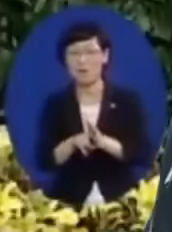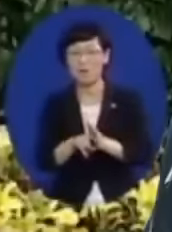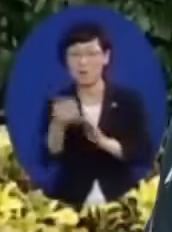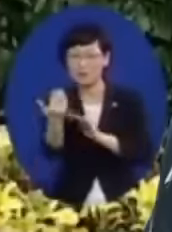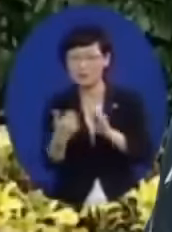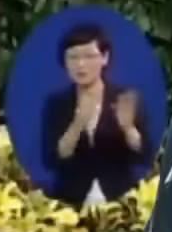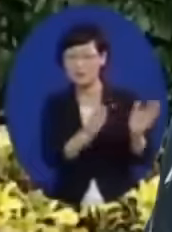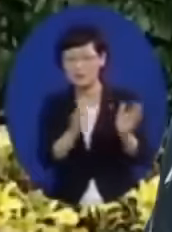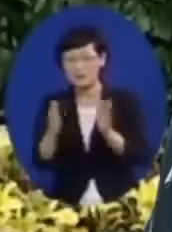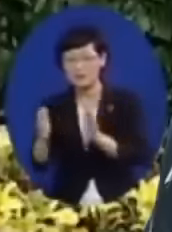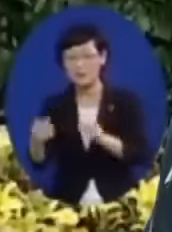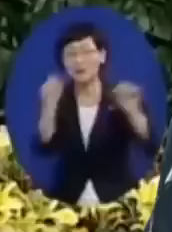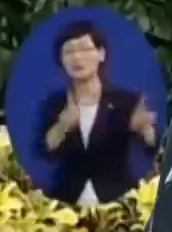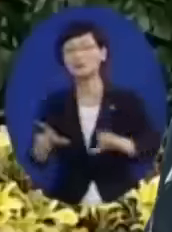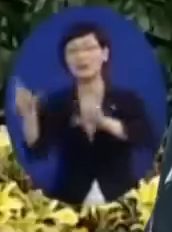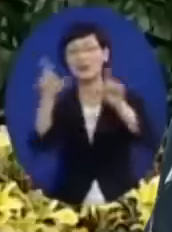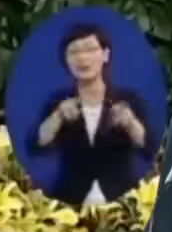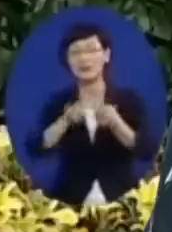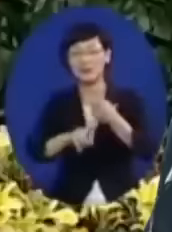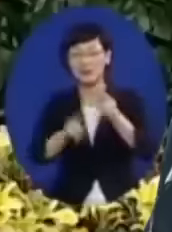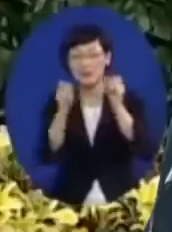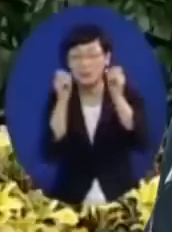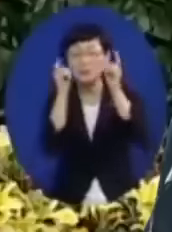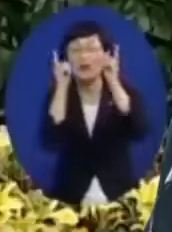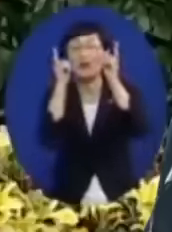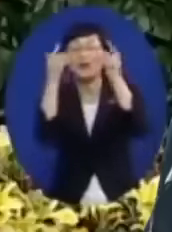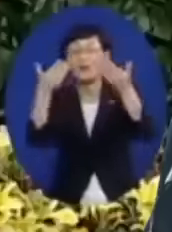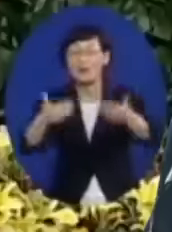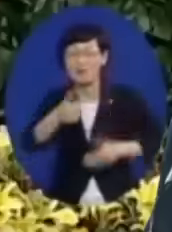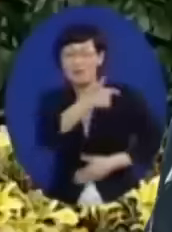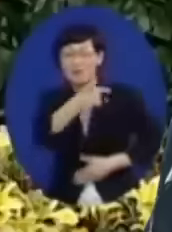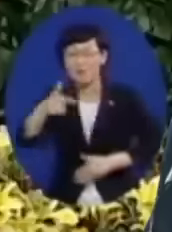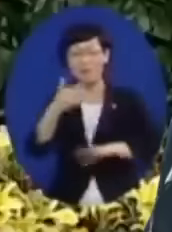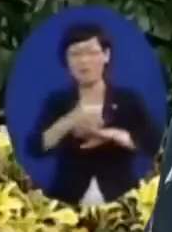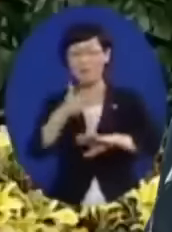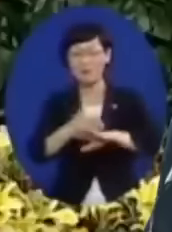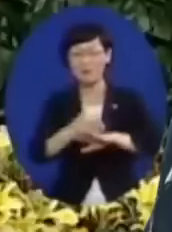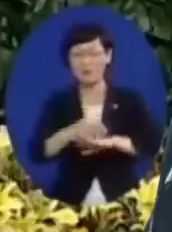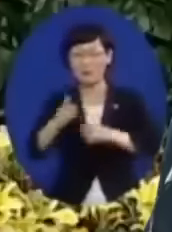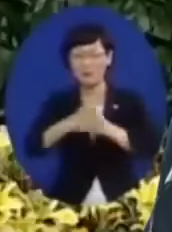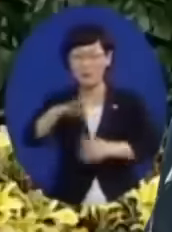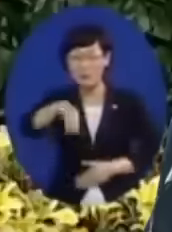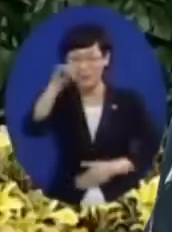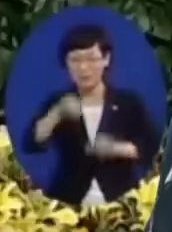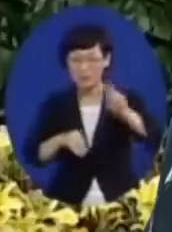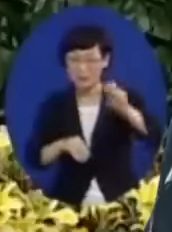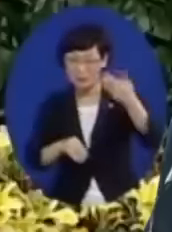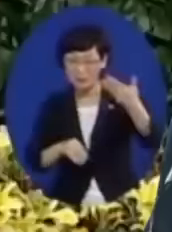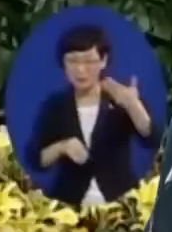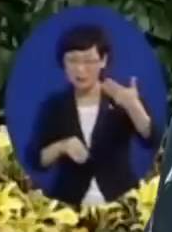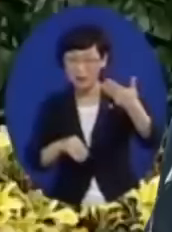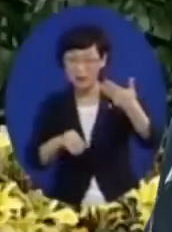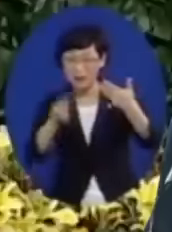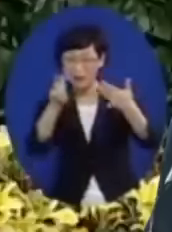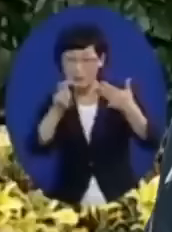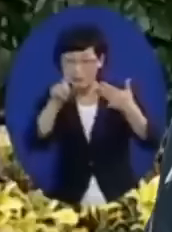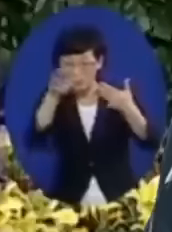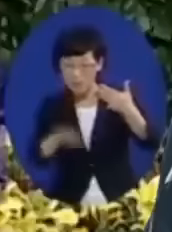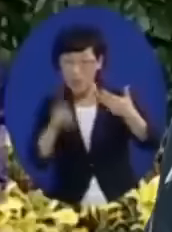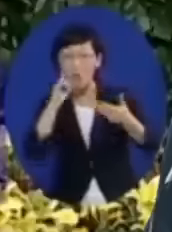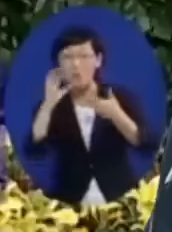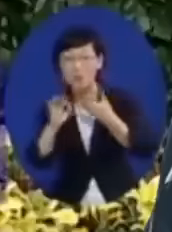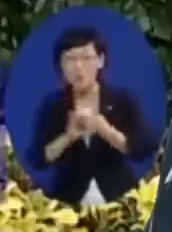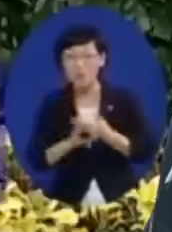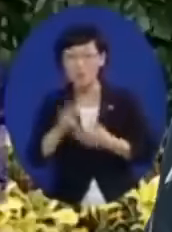예비한 삶이 있는 것을 깨닫게 해주시니 너무 감사해서 창세기 28장 20절로 22절에 야곱이